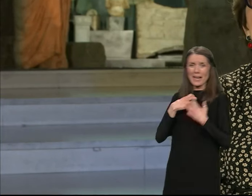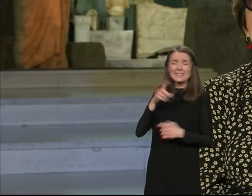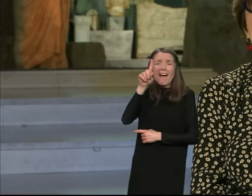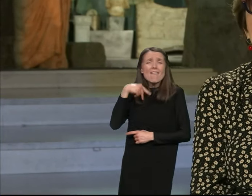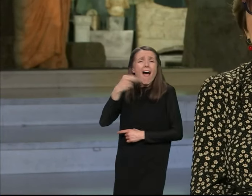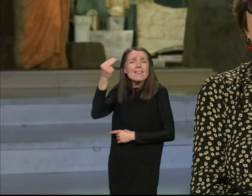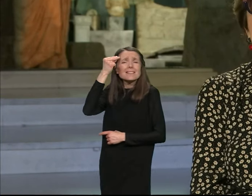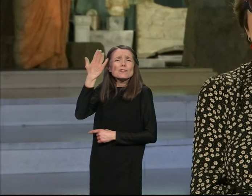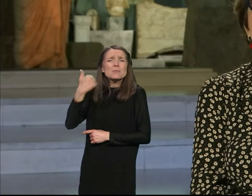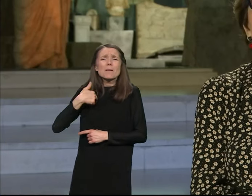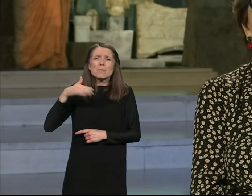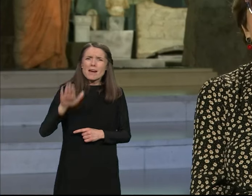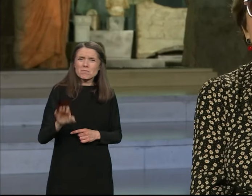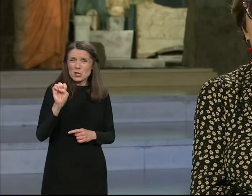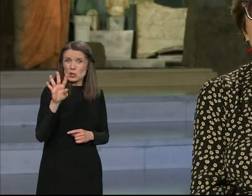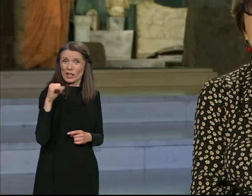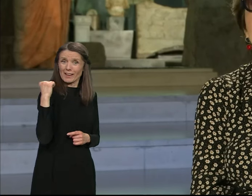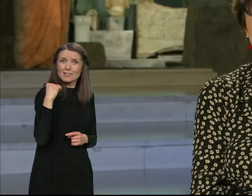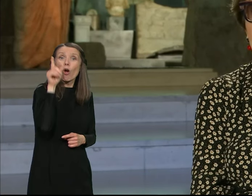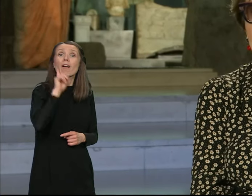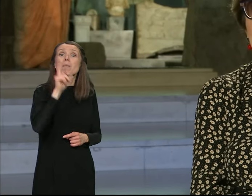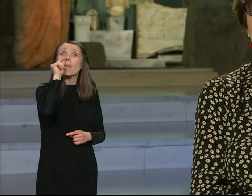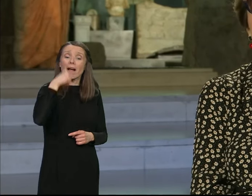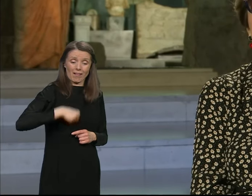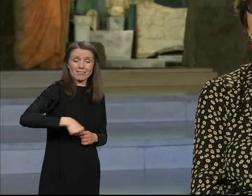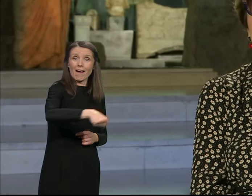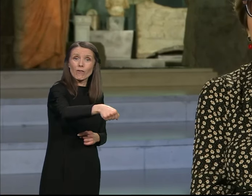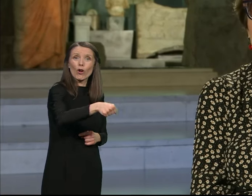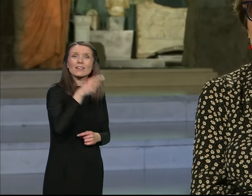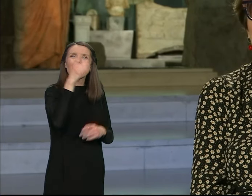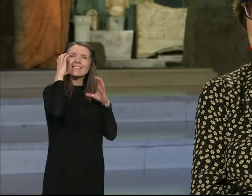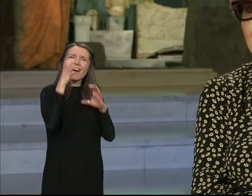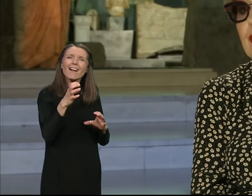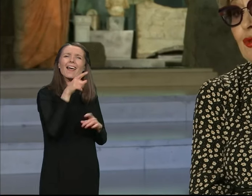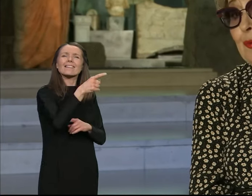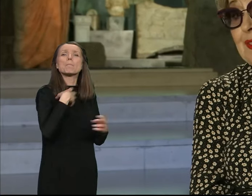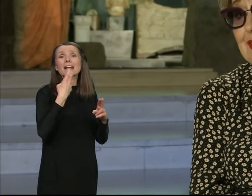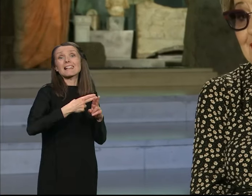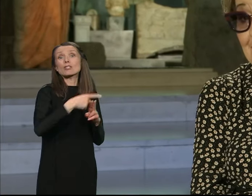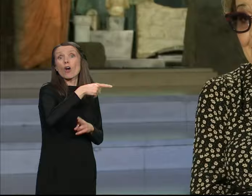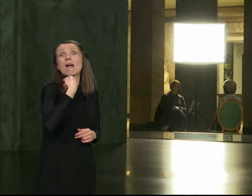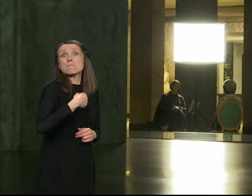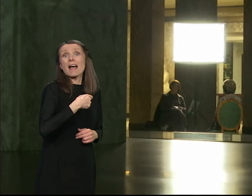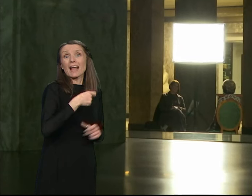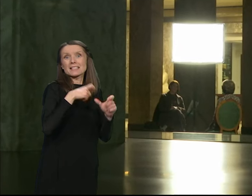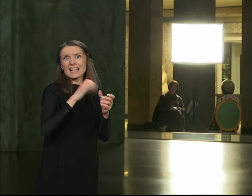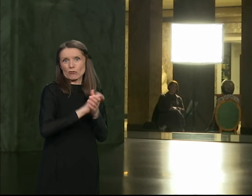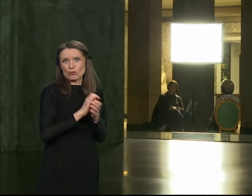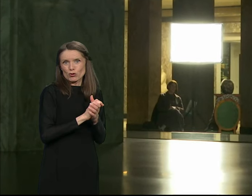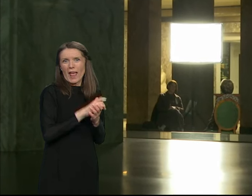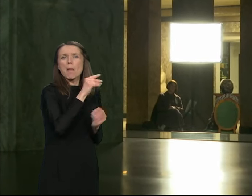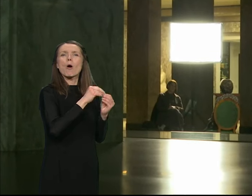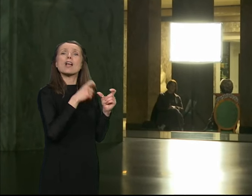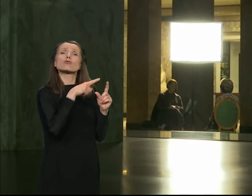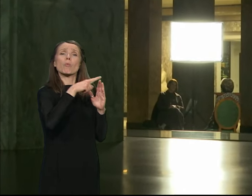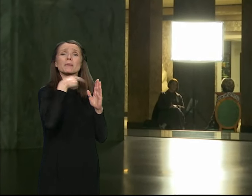godina, kada sam sa roditeljima išla da gledam Madame Saint-Jean u režiji Bojana Stupice, Mira Stupica igrala Madame Saint-Jean. I